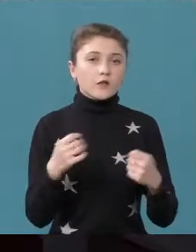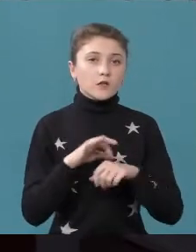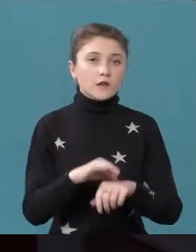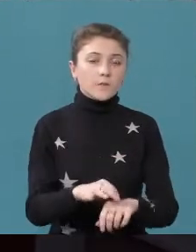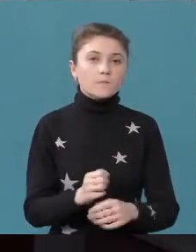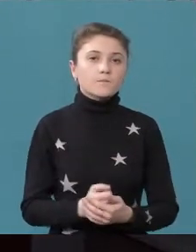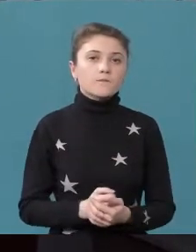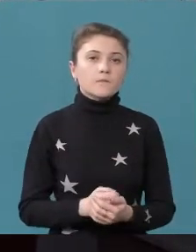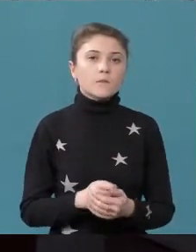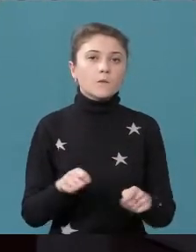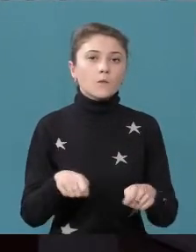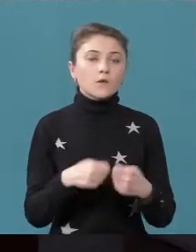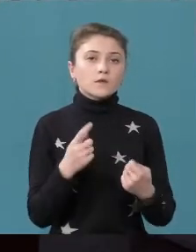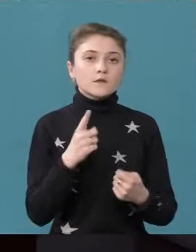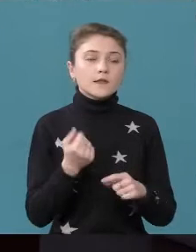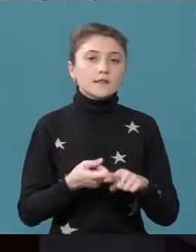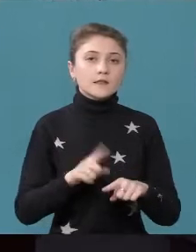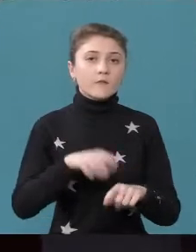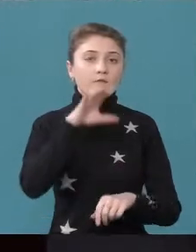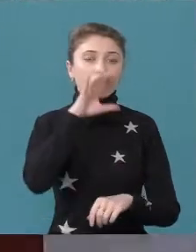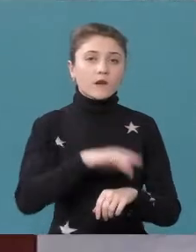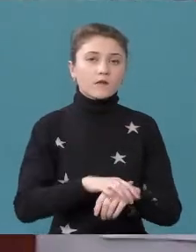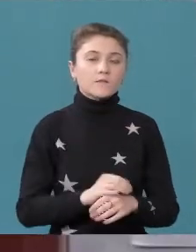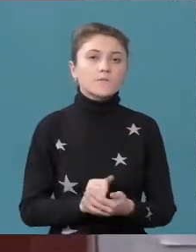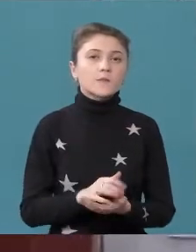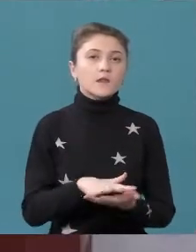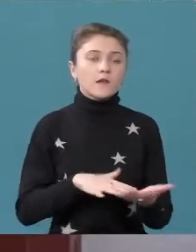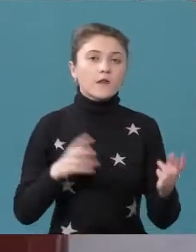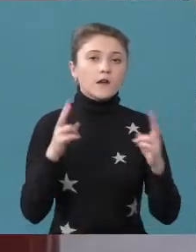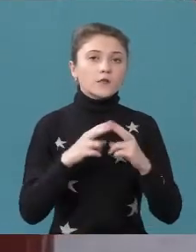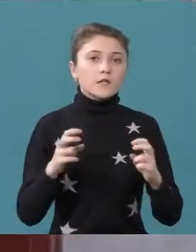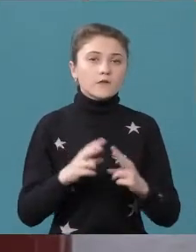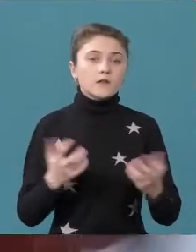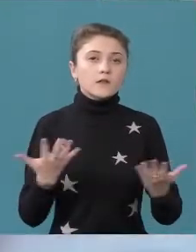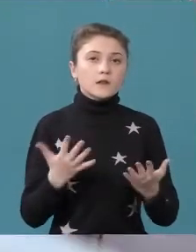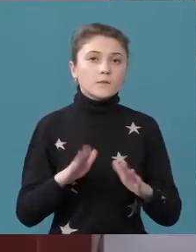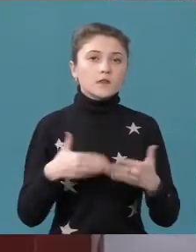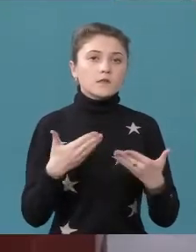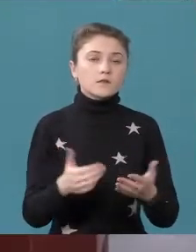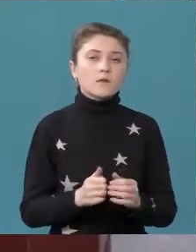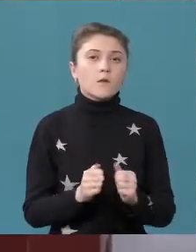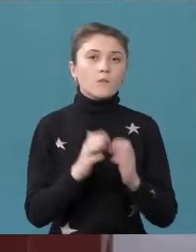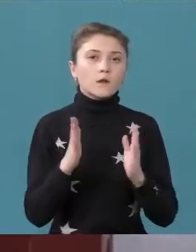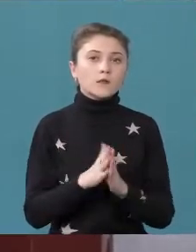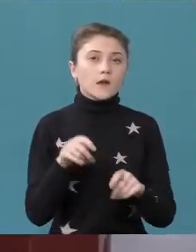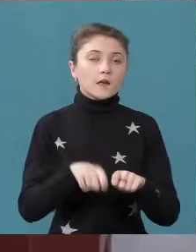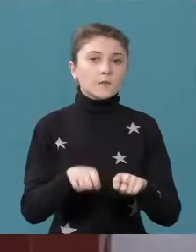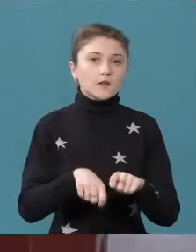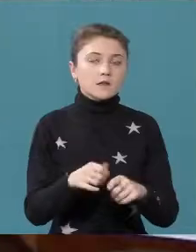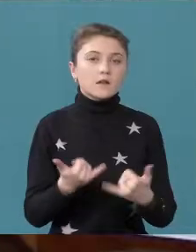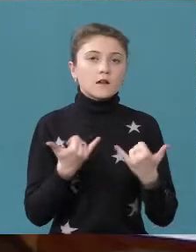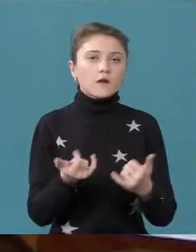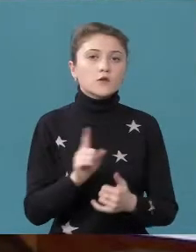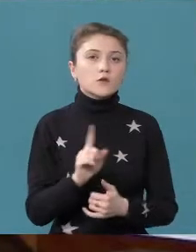порушено за даним фактом, триває розслідування, яким призначено комплексну експертизу для того, щоб